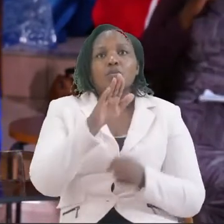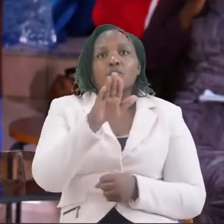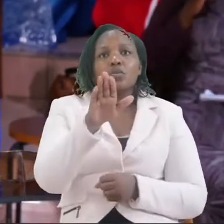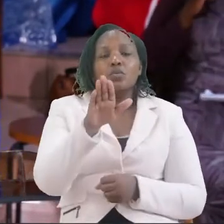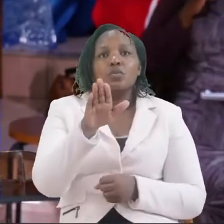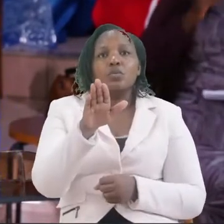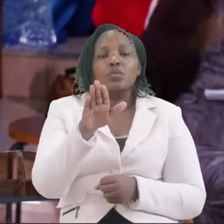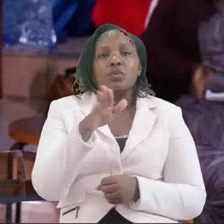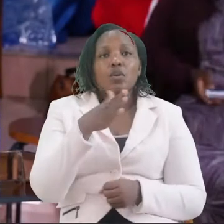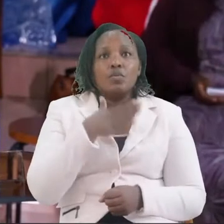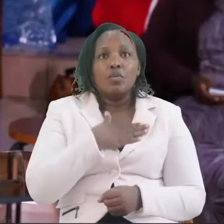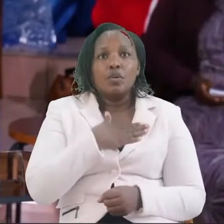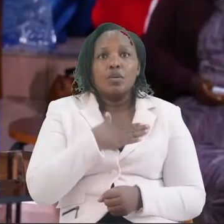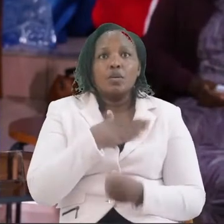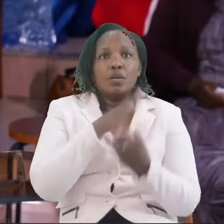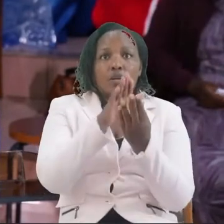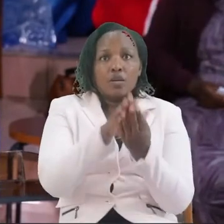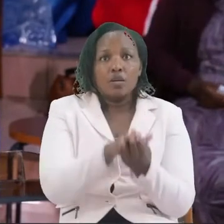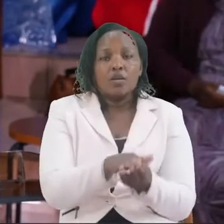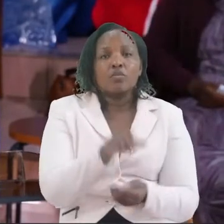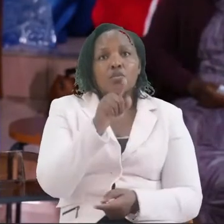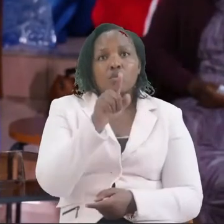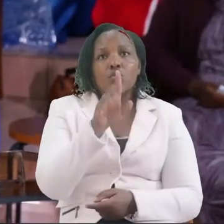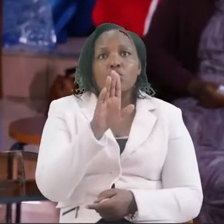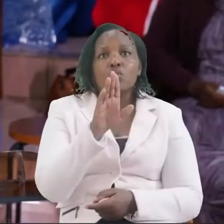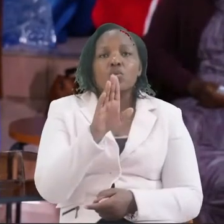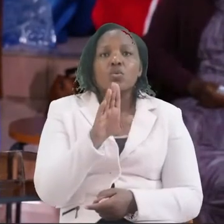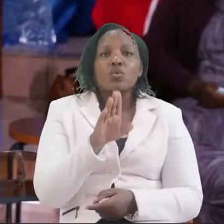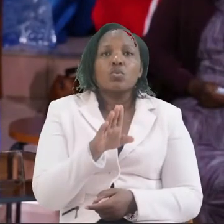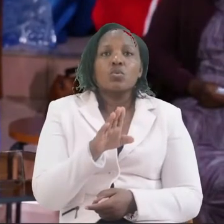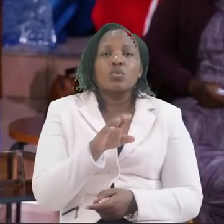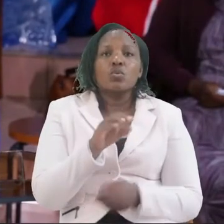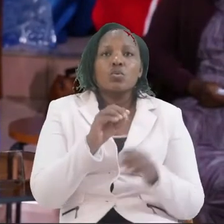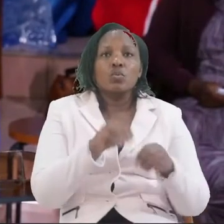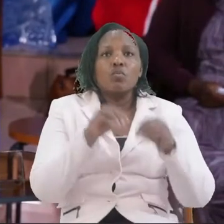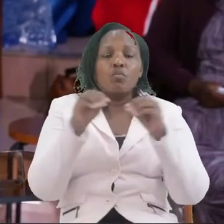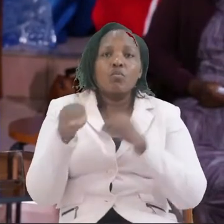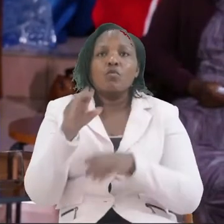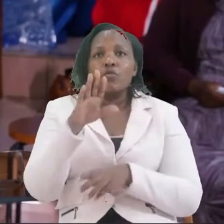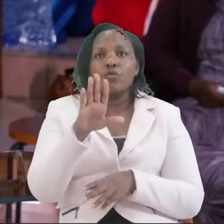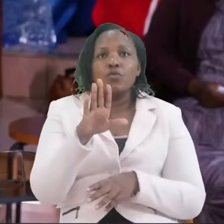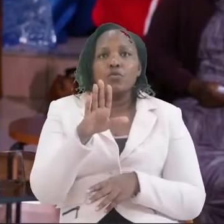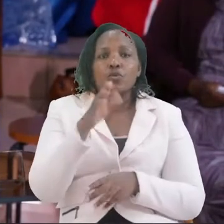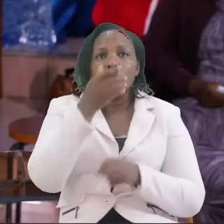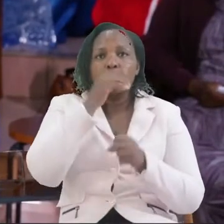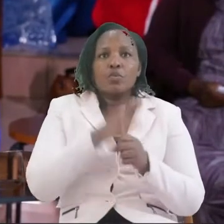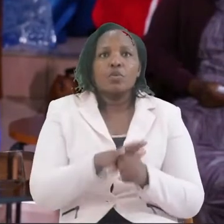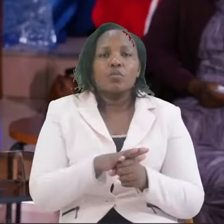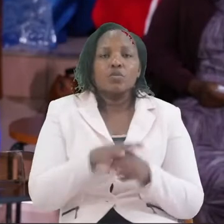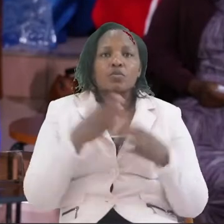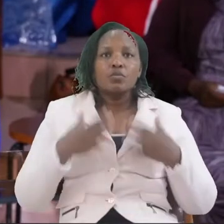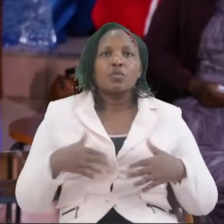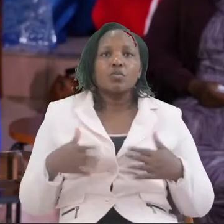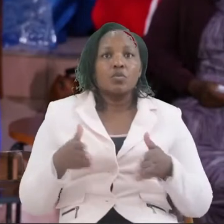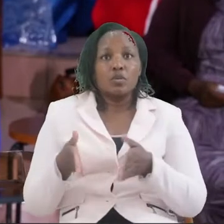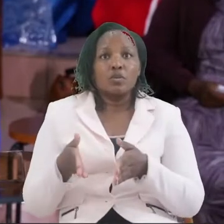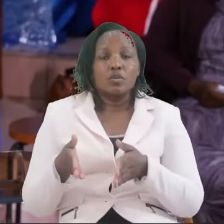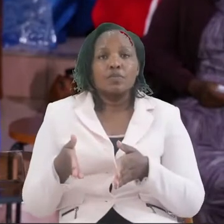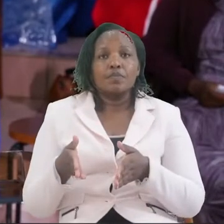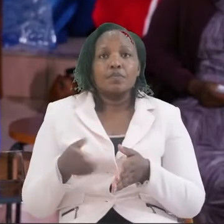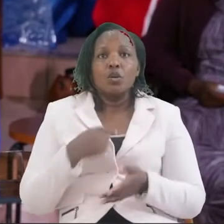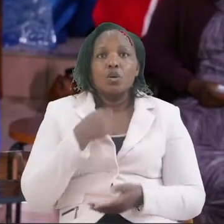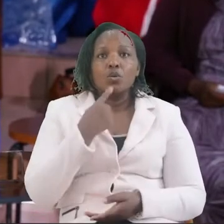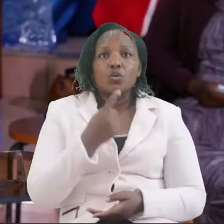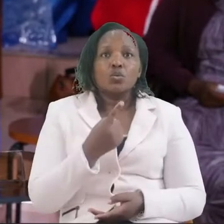nimekusaidia. Nami nitakuhifadhi, nitakutoa uwe agano la watu hawa,